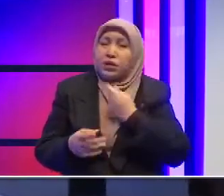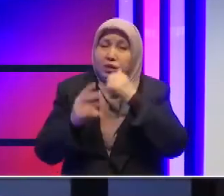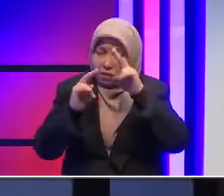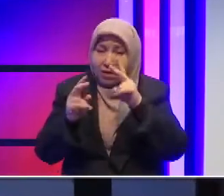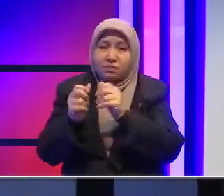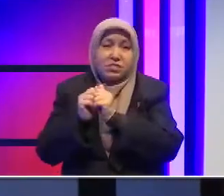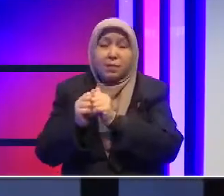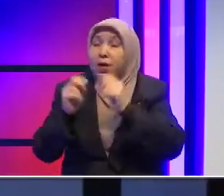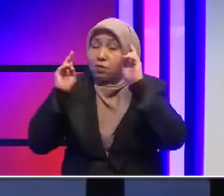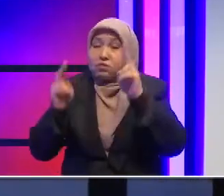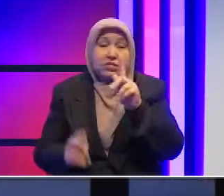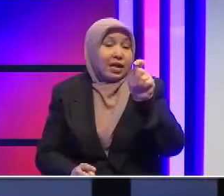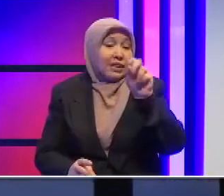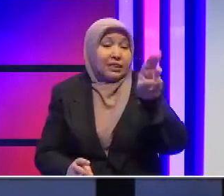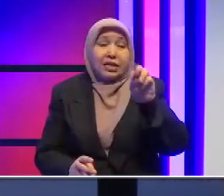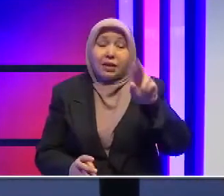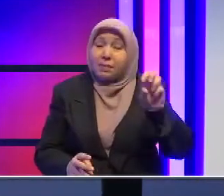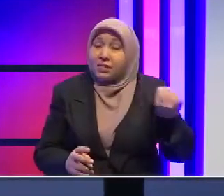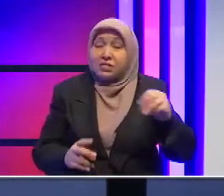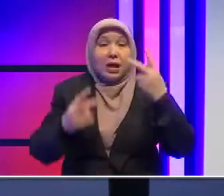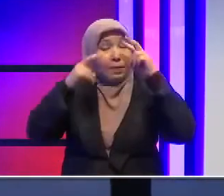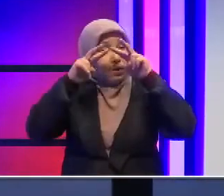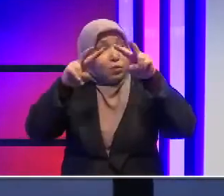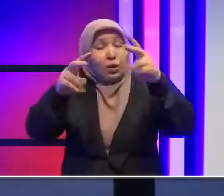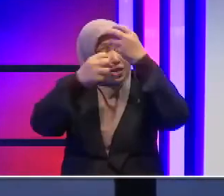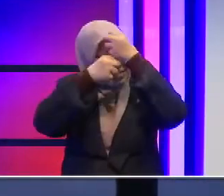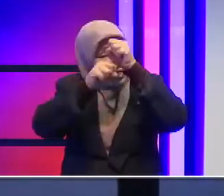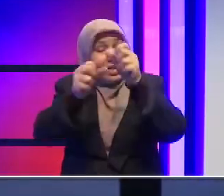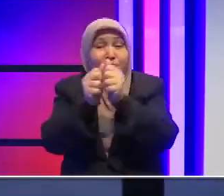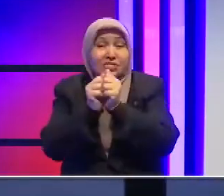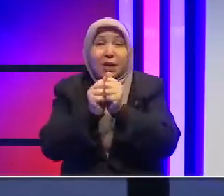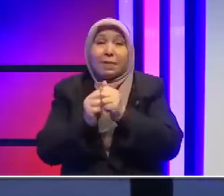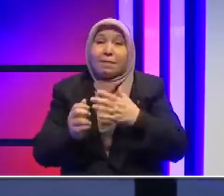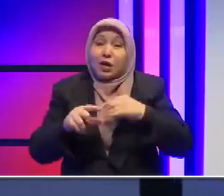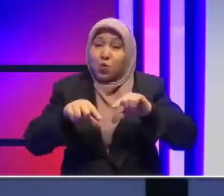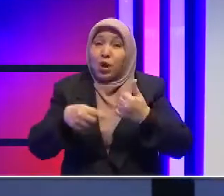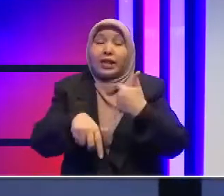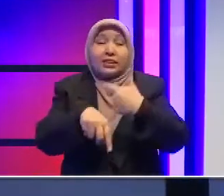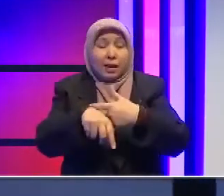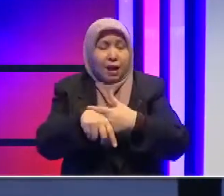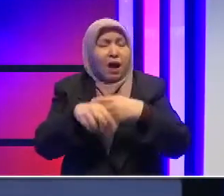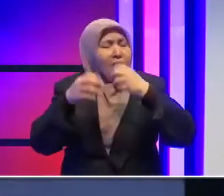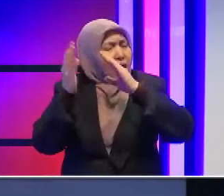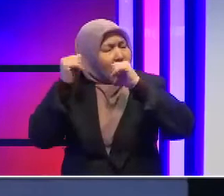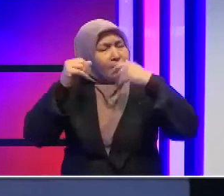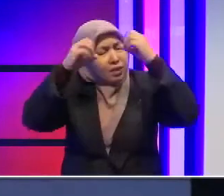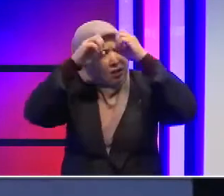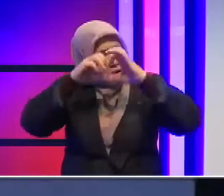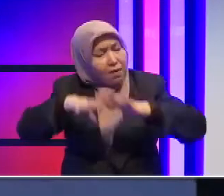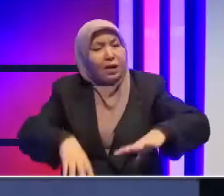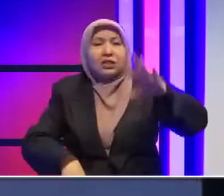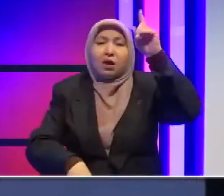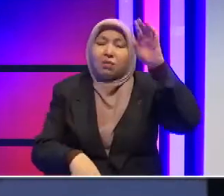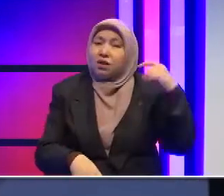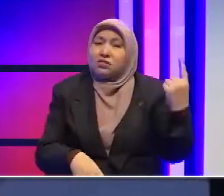Tirmizi. Dan tak lupakan para penonton yang setia bersama dengan My Quran Time. Mudah-mudahan kita dirahmati oleh Allah selalu dengan Al-Quran yang kita bawakan